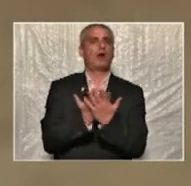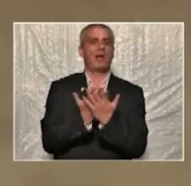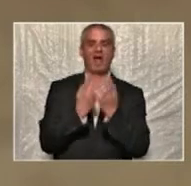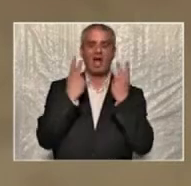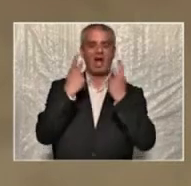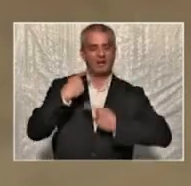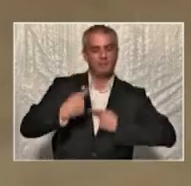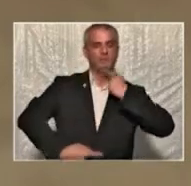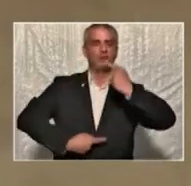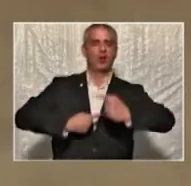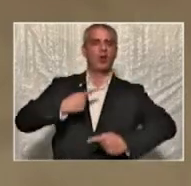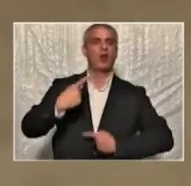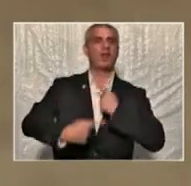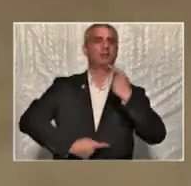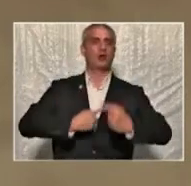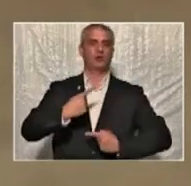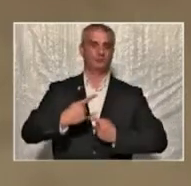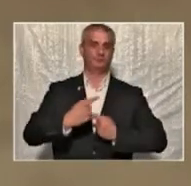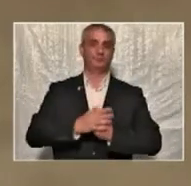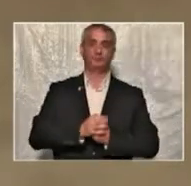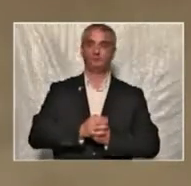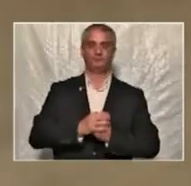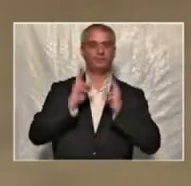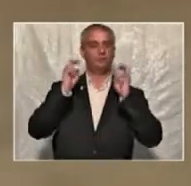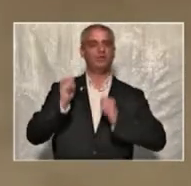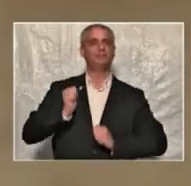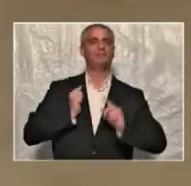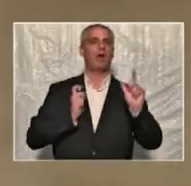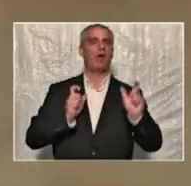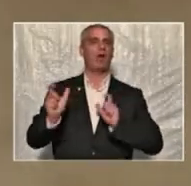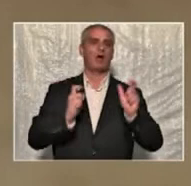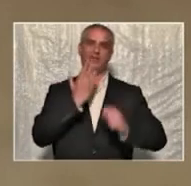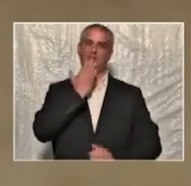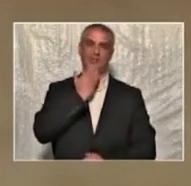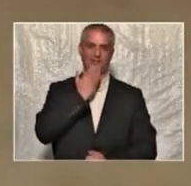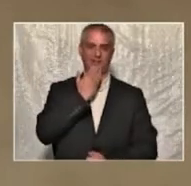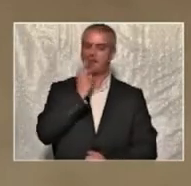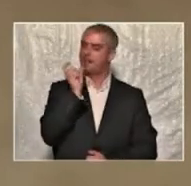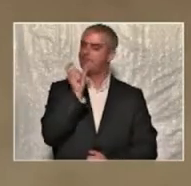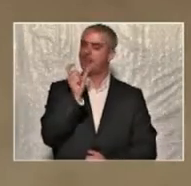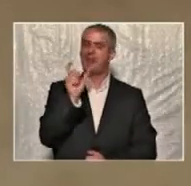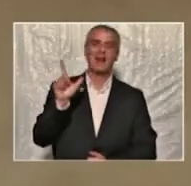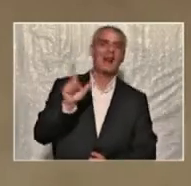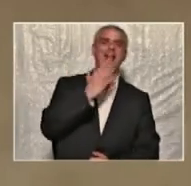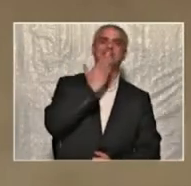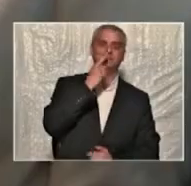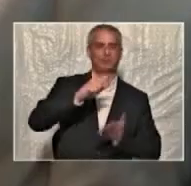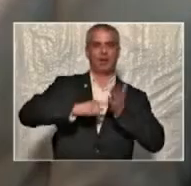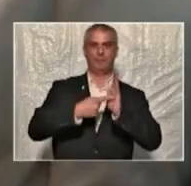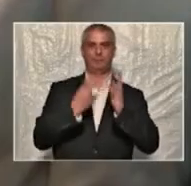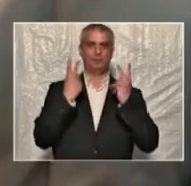שהערכים עוברים מדור לדור. המושג צבא הגנה לישראל, המילה לישראל היא